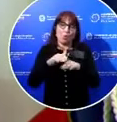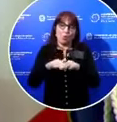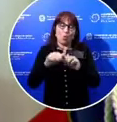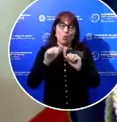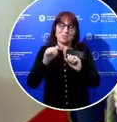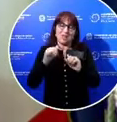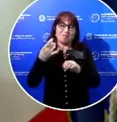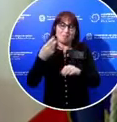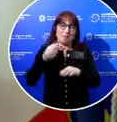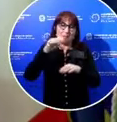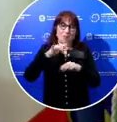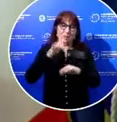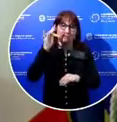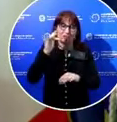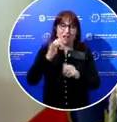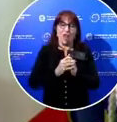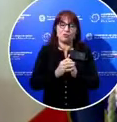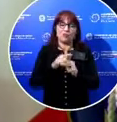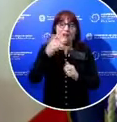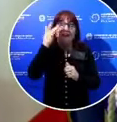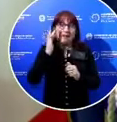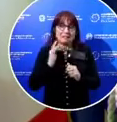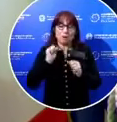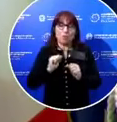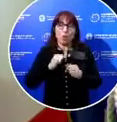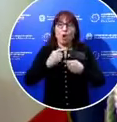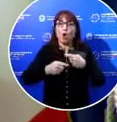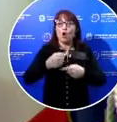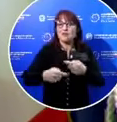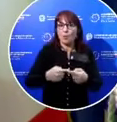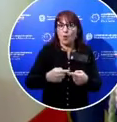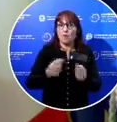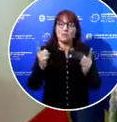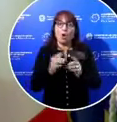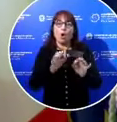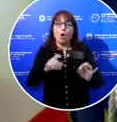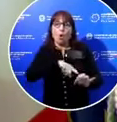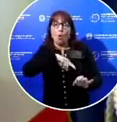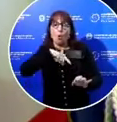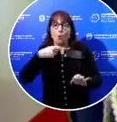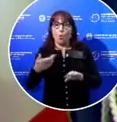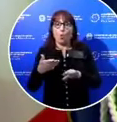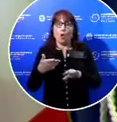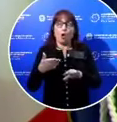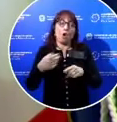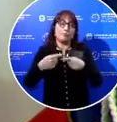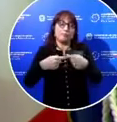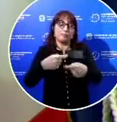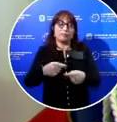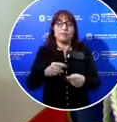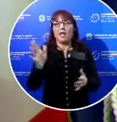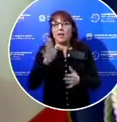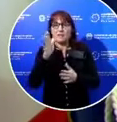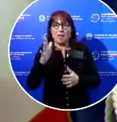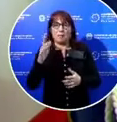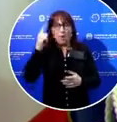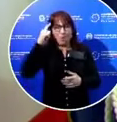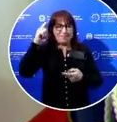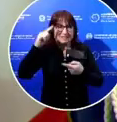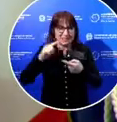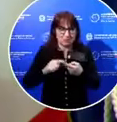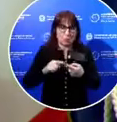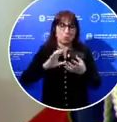stupefacenti e corrono il forte rischio di sviluppare conseguenze a lungo termine, come disturbi di salute mentale, scarsi risultati scolastici e